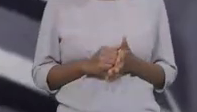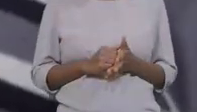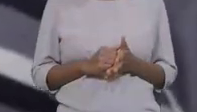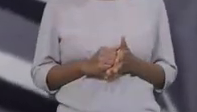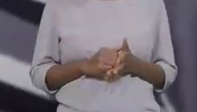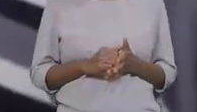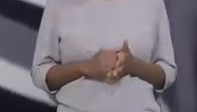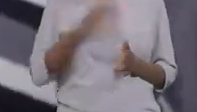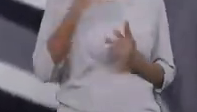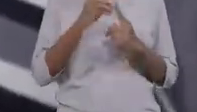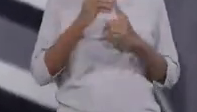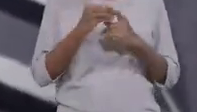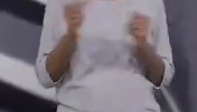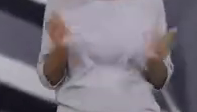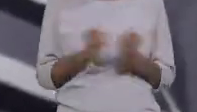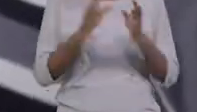auto-infligées.